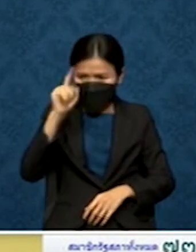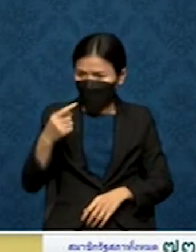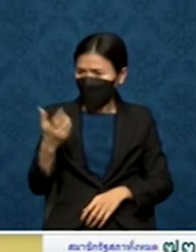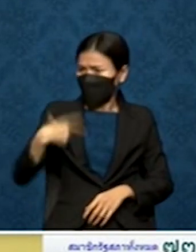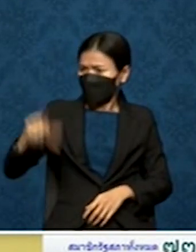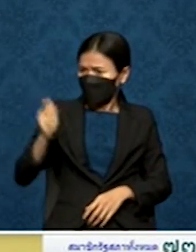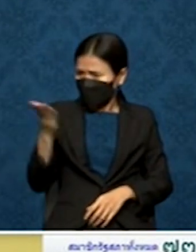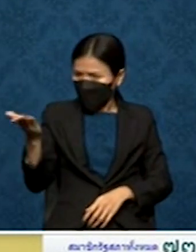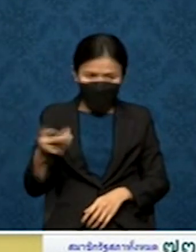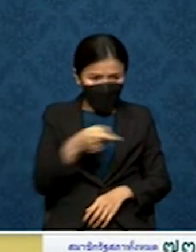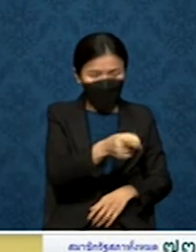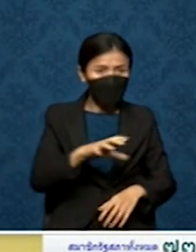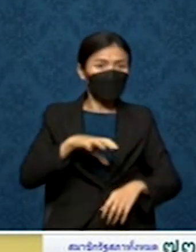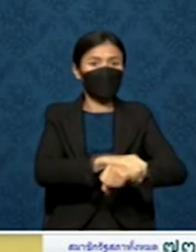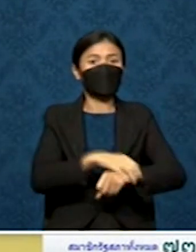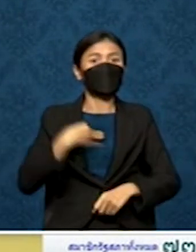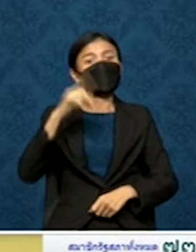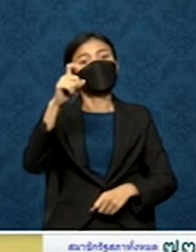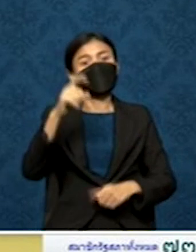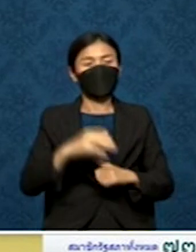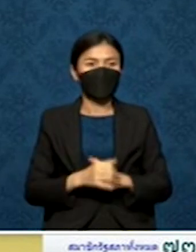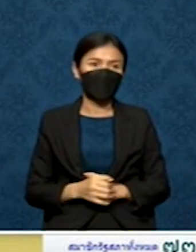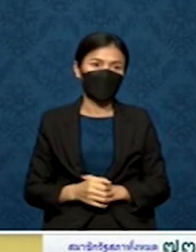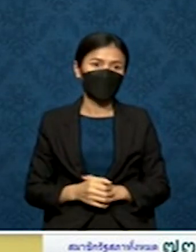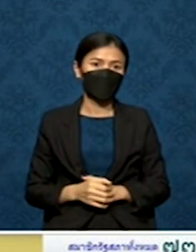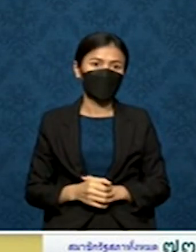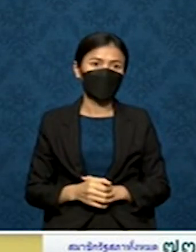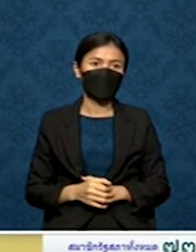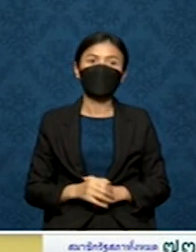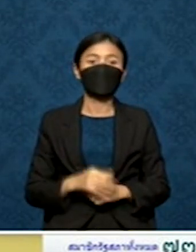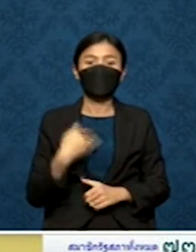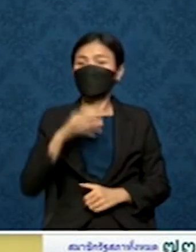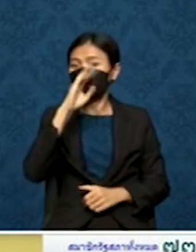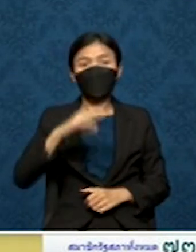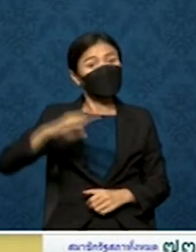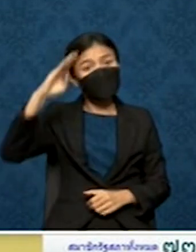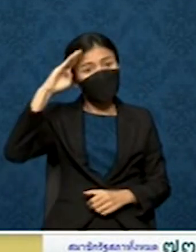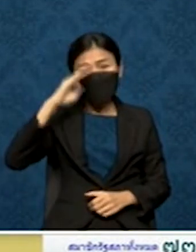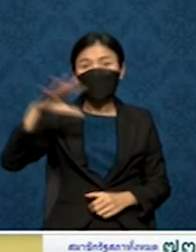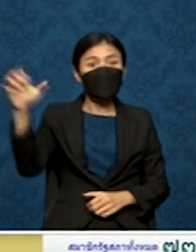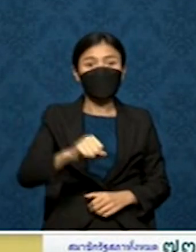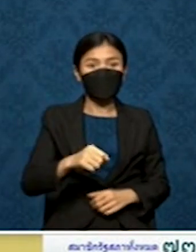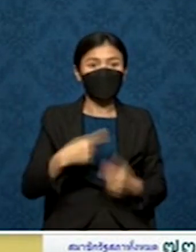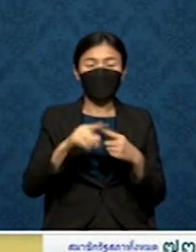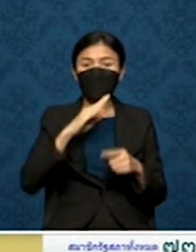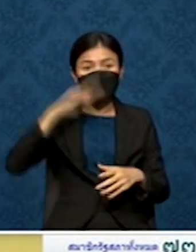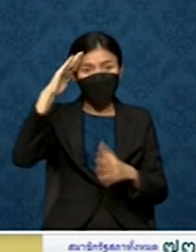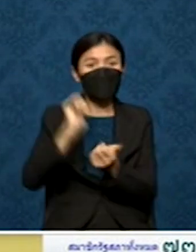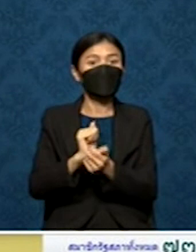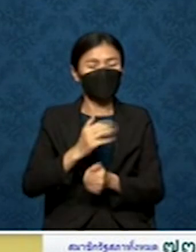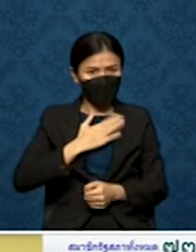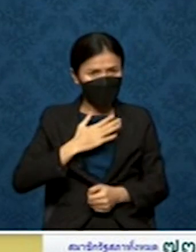หรือกกต.มอบหมายเอาทหารนั่นแหละฮะไม่มีส่วนได้เสียใครอะตำรวจเนี่ยฮะท่านเชื่อไหมผมเป็นตำรวจเก่